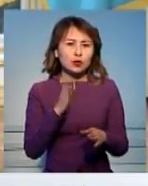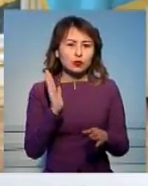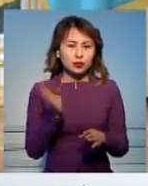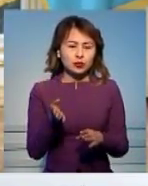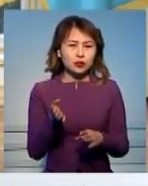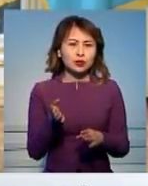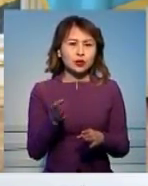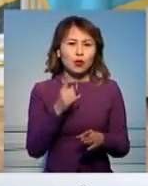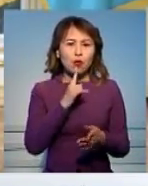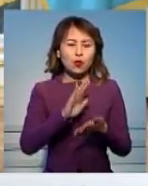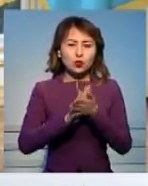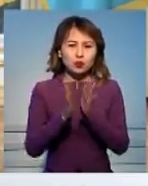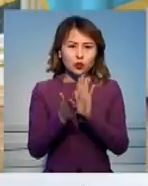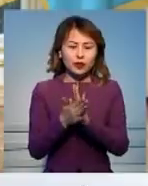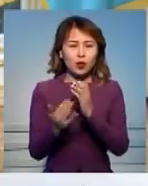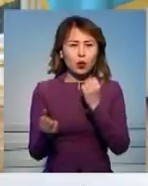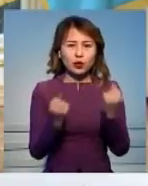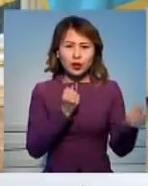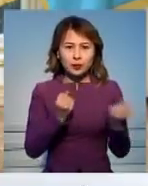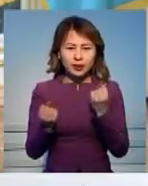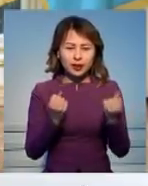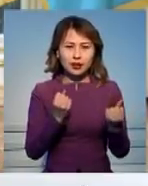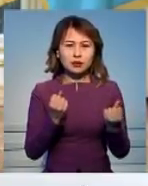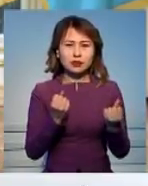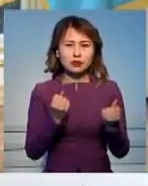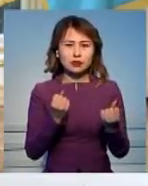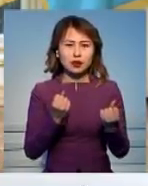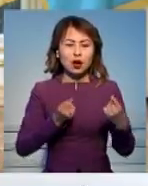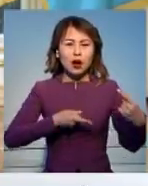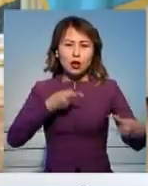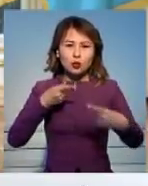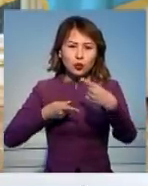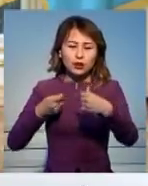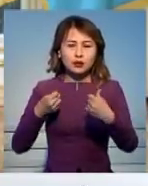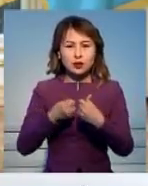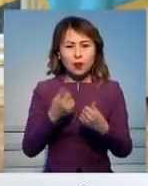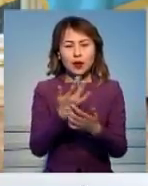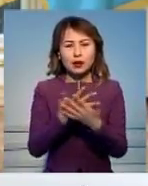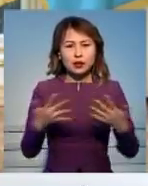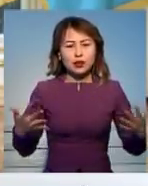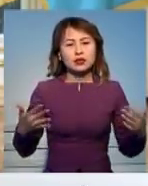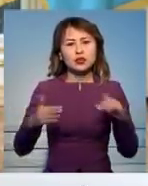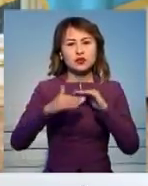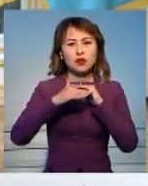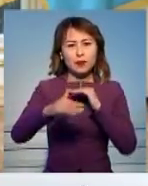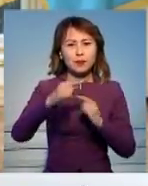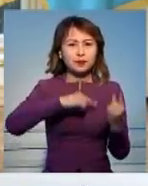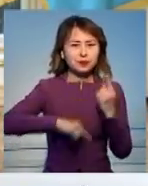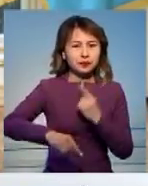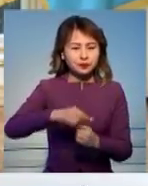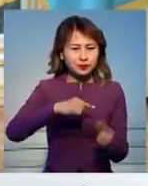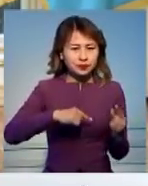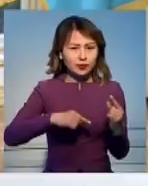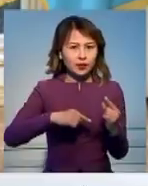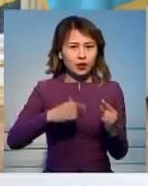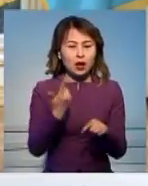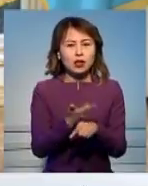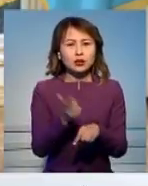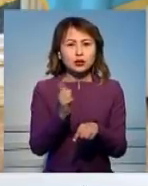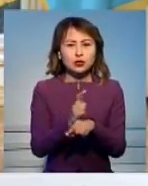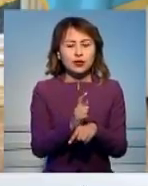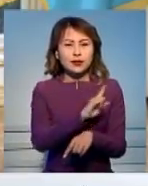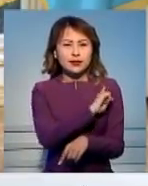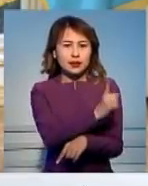формируем условия для укрепления глобальной конкурентоспособности отечественного бизнеса. Основа